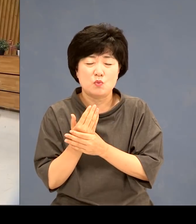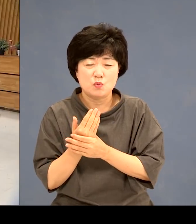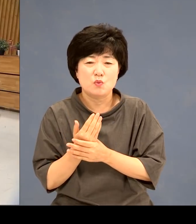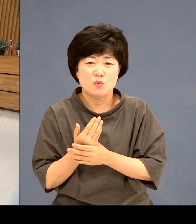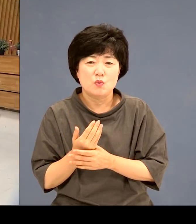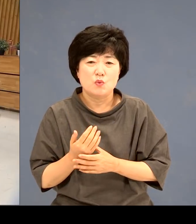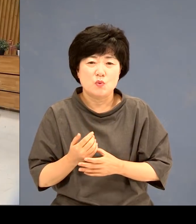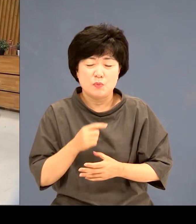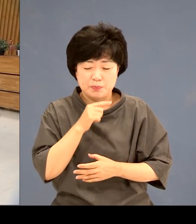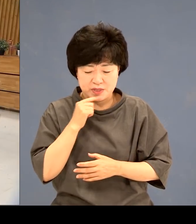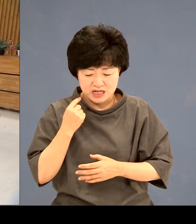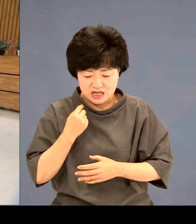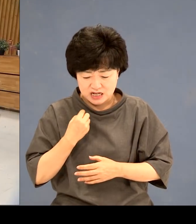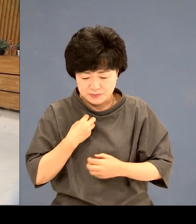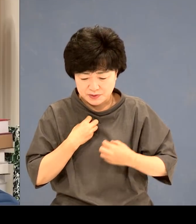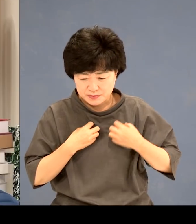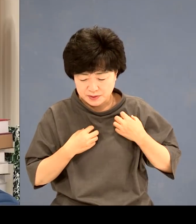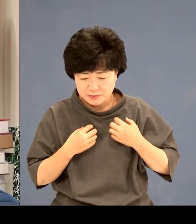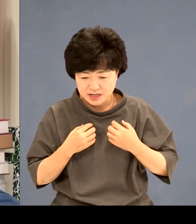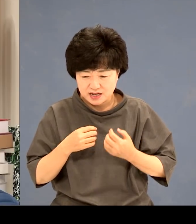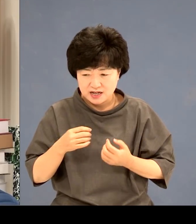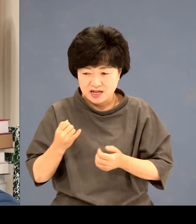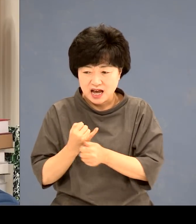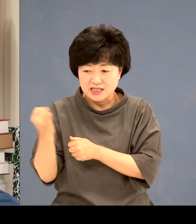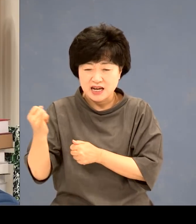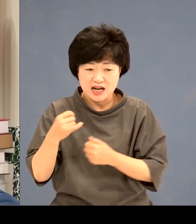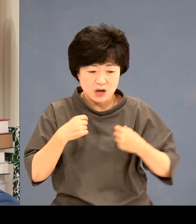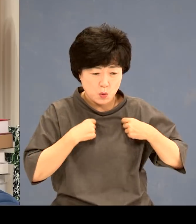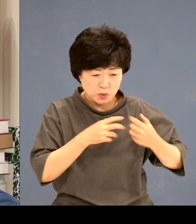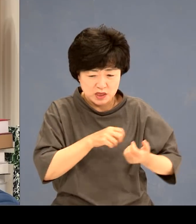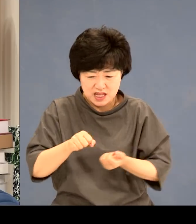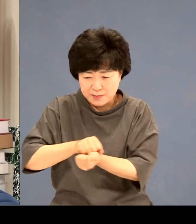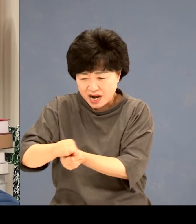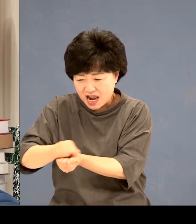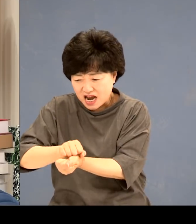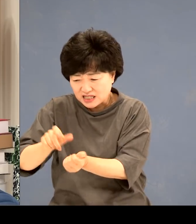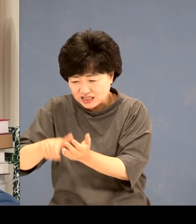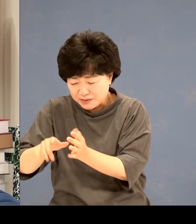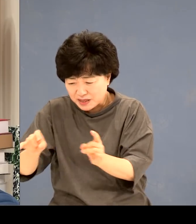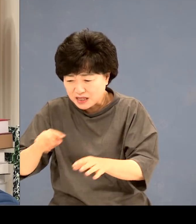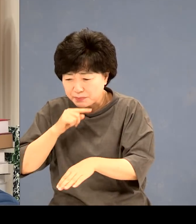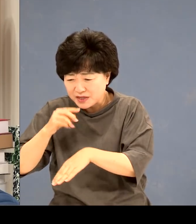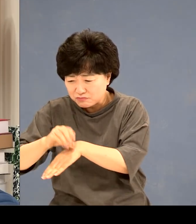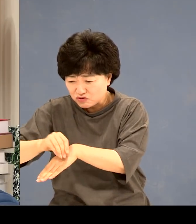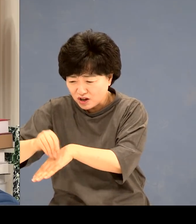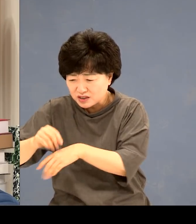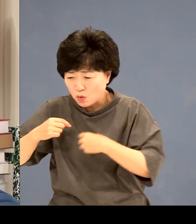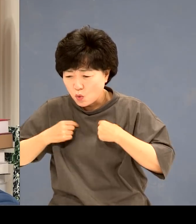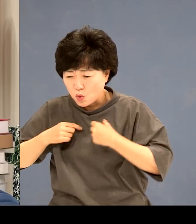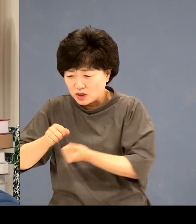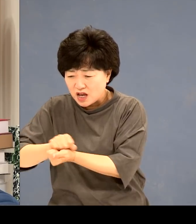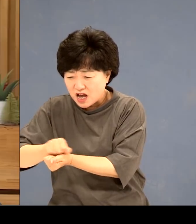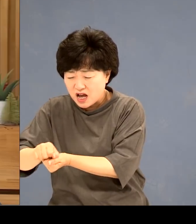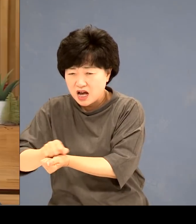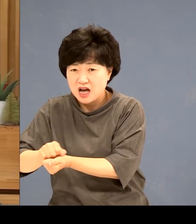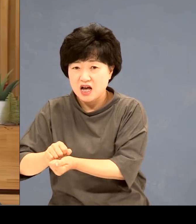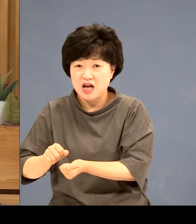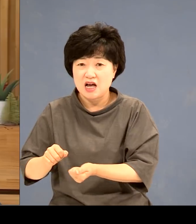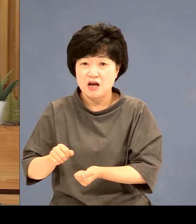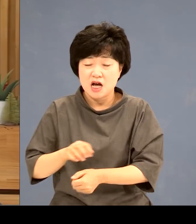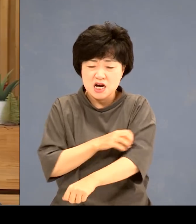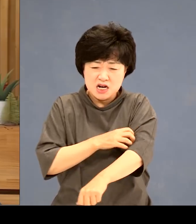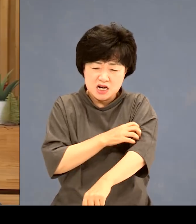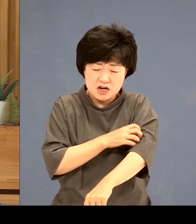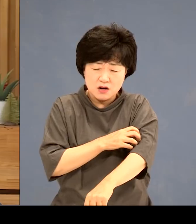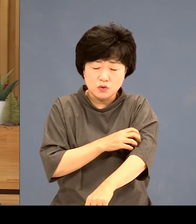피가 날 것 같아요. 피도 나고 해서 이렇게 빨래할 때마다 좀 저희 아내가 많이 좀 힘들어하고 피도 묻고 이게 하는군요. 피도 묻고 이렇게 하니까